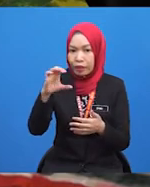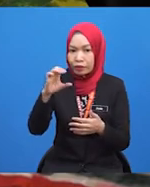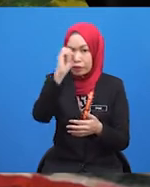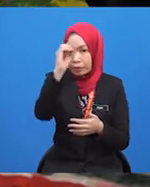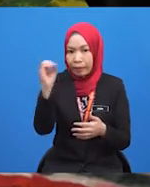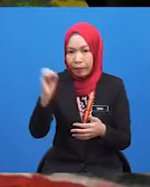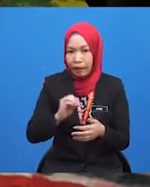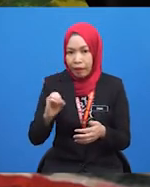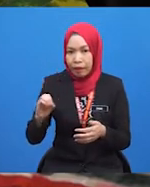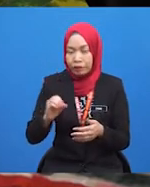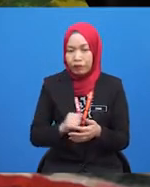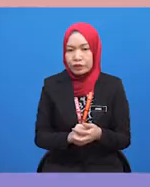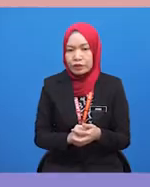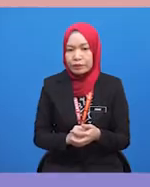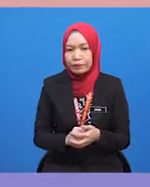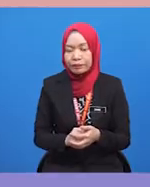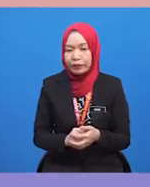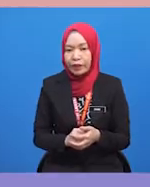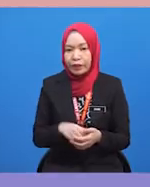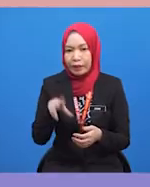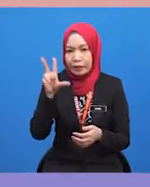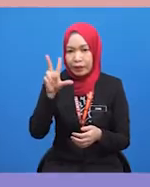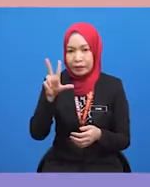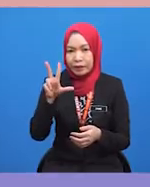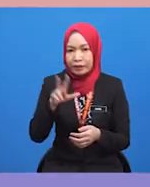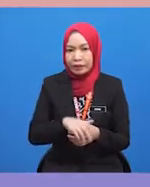Ketiga ialah lightness.